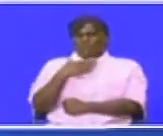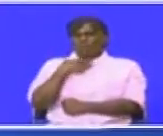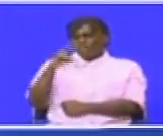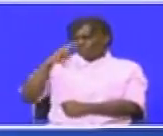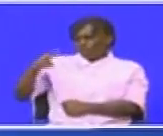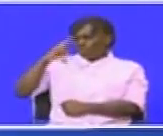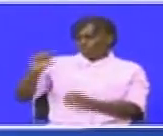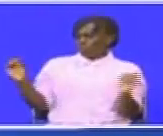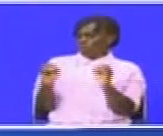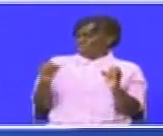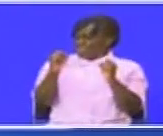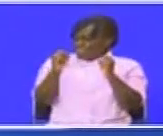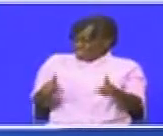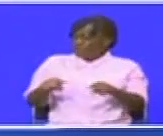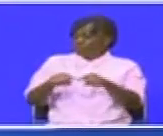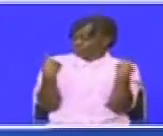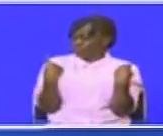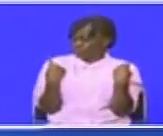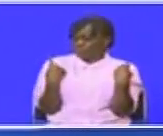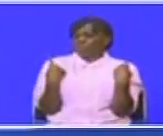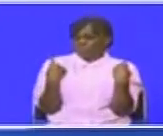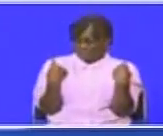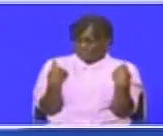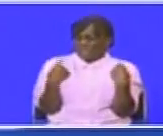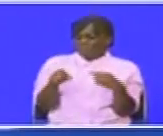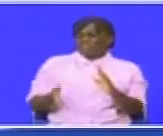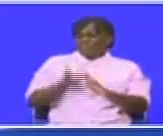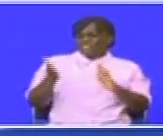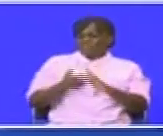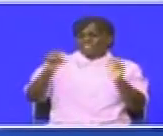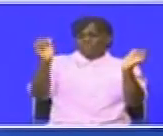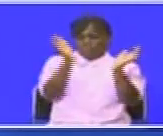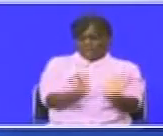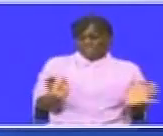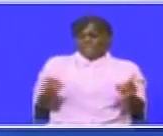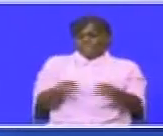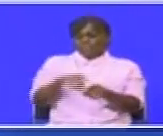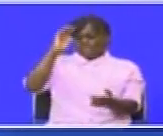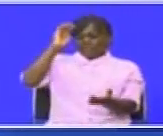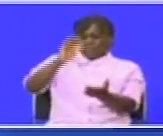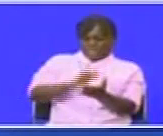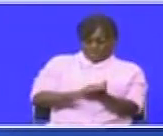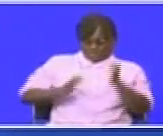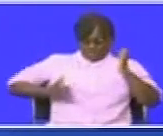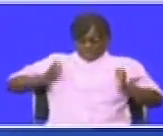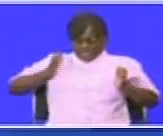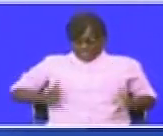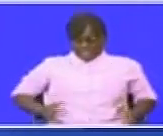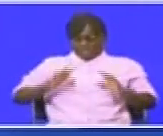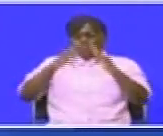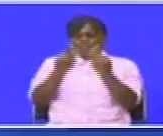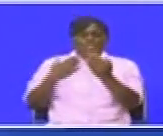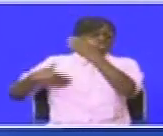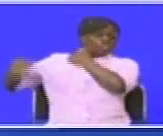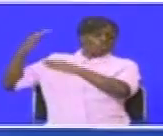mizaha. Mnapotofautiana alikuwa akikuchukulia hatua kwa dharura kando na kuamini maadili katika familia.